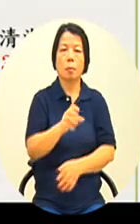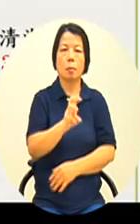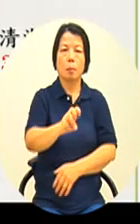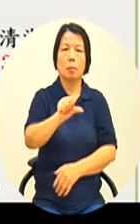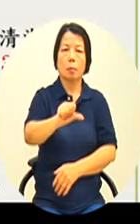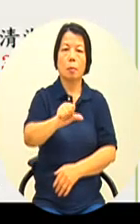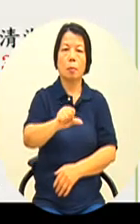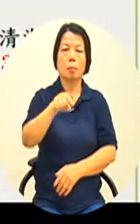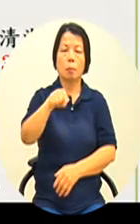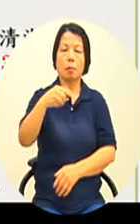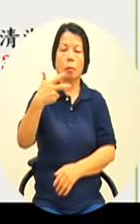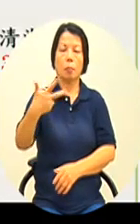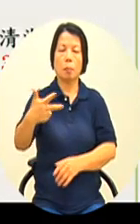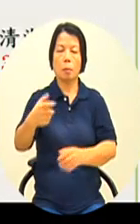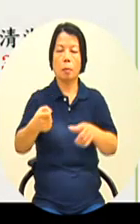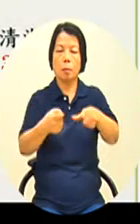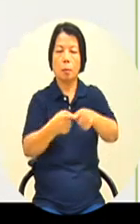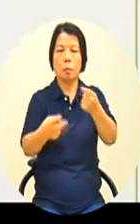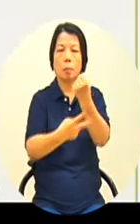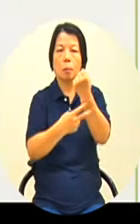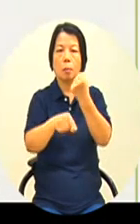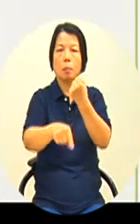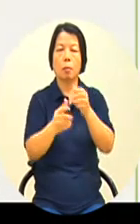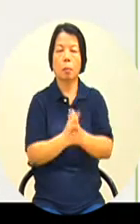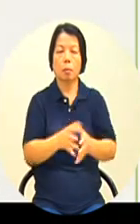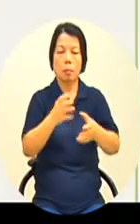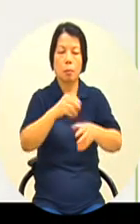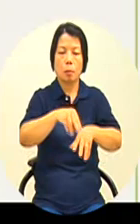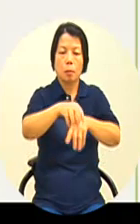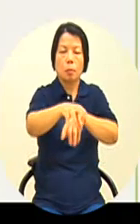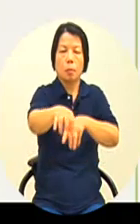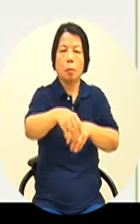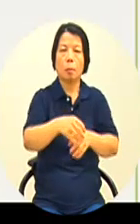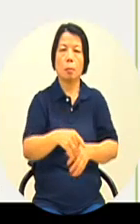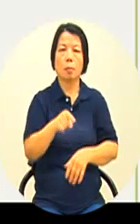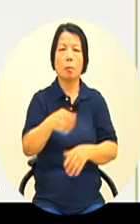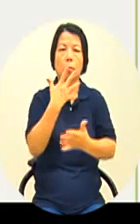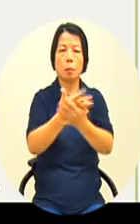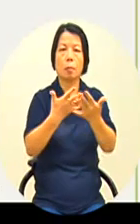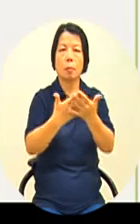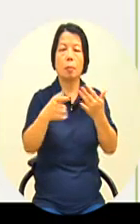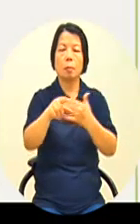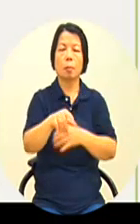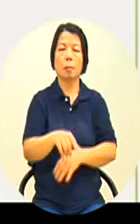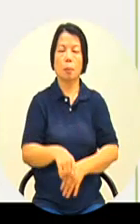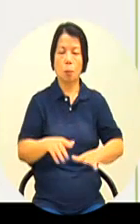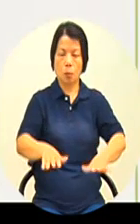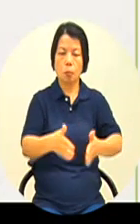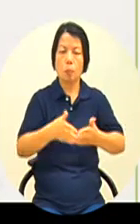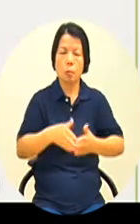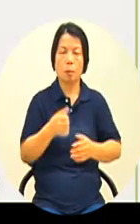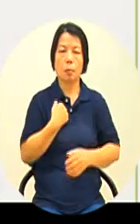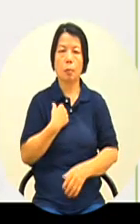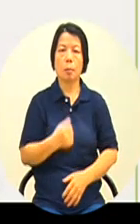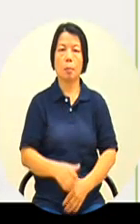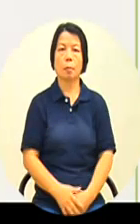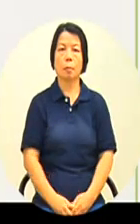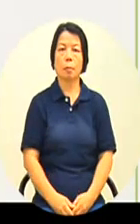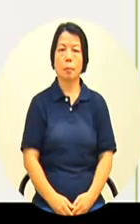35.57公里，设置61座车站。哦，这是一朵。本身要了解对不对哦？就是